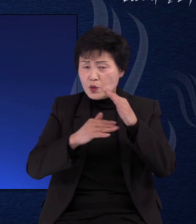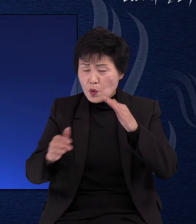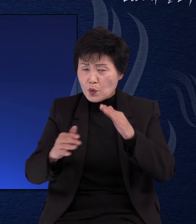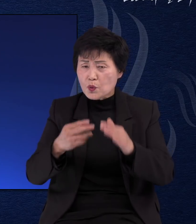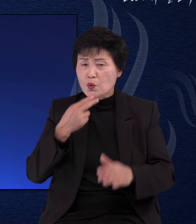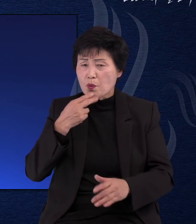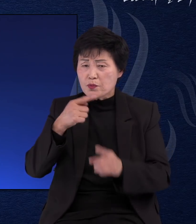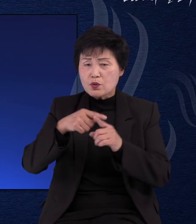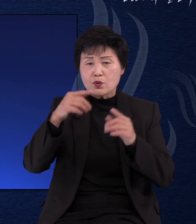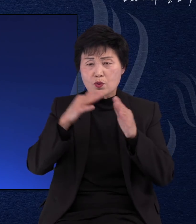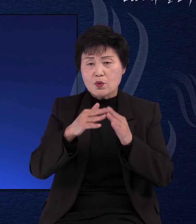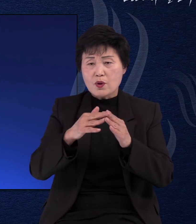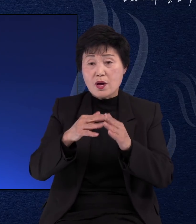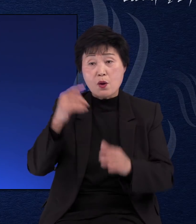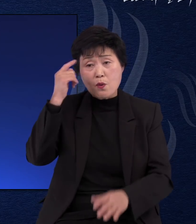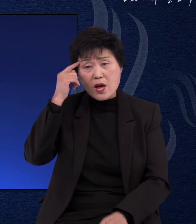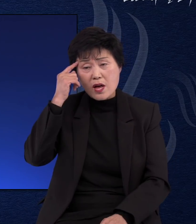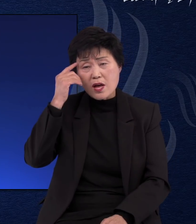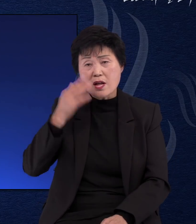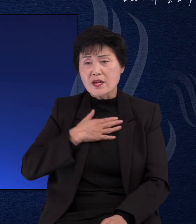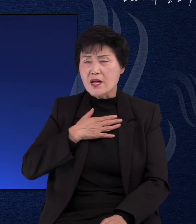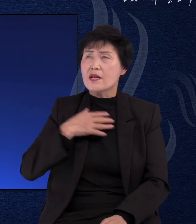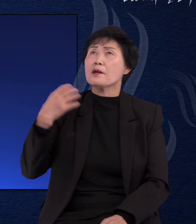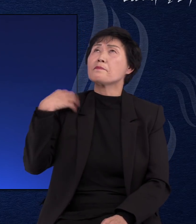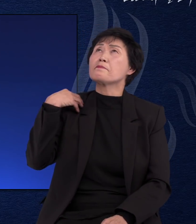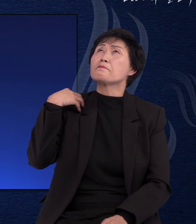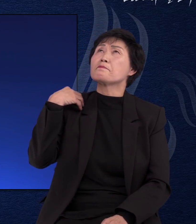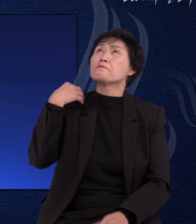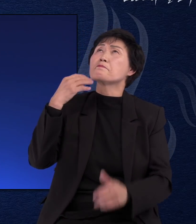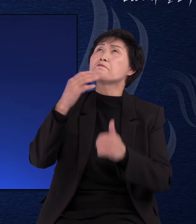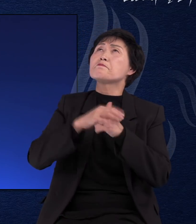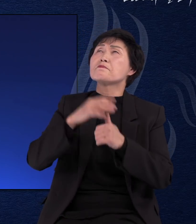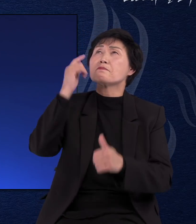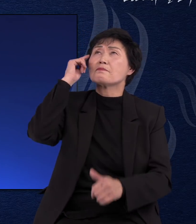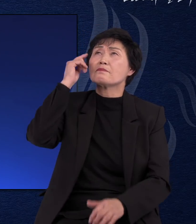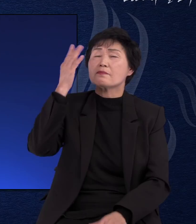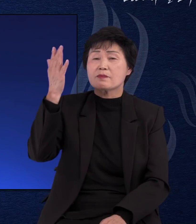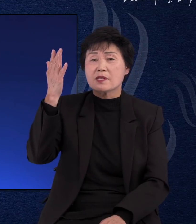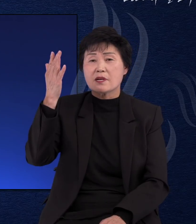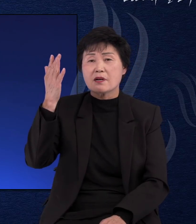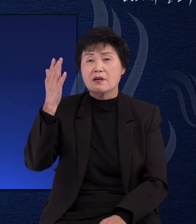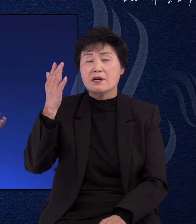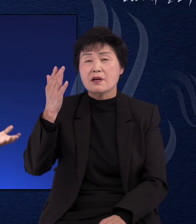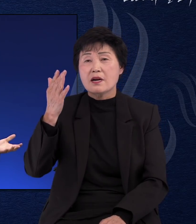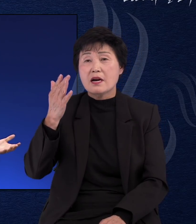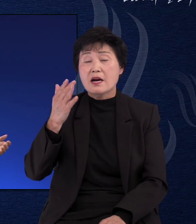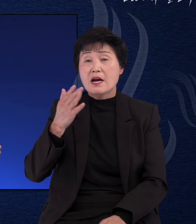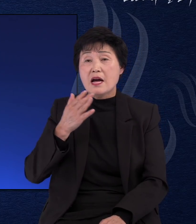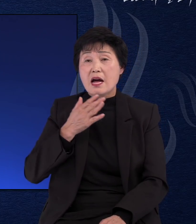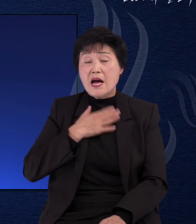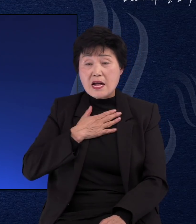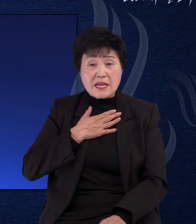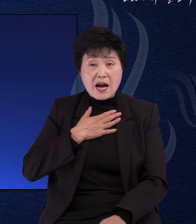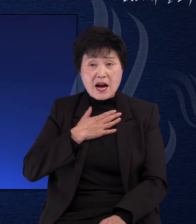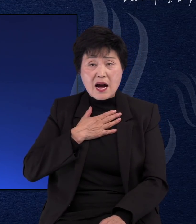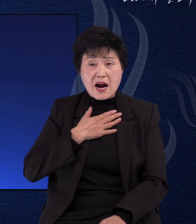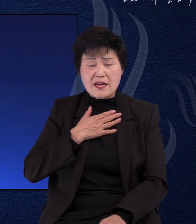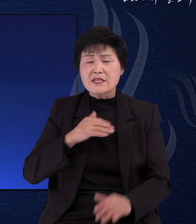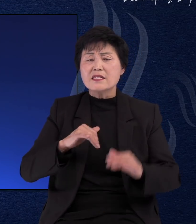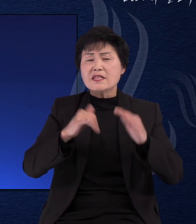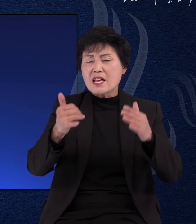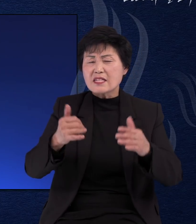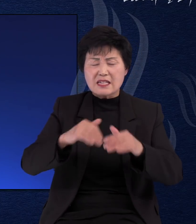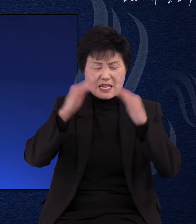전혀 마음에 없는 저에게 왜 이런 교회를 맡기셨냐고. 마치 이제는 최병락이라는 존재는 세상에서 잊혀진 것 같고,